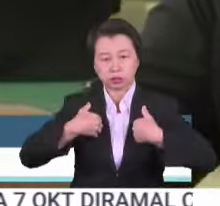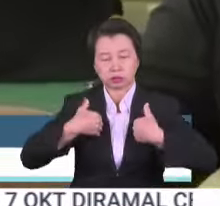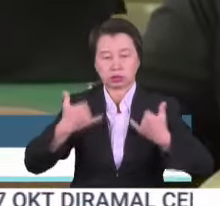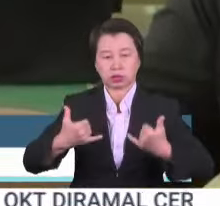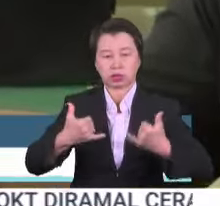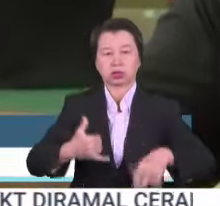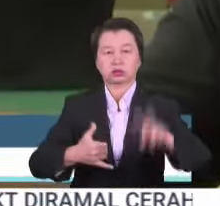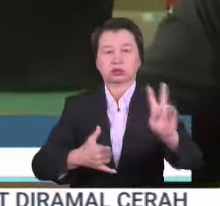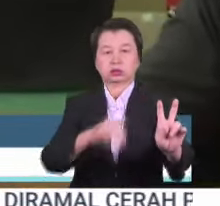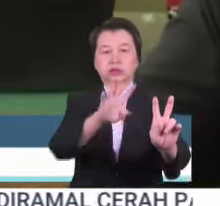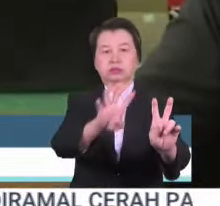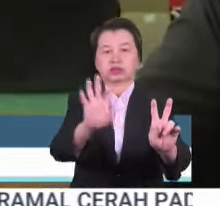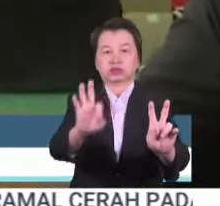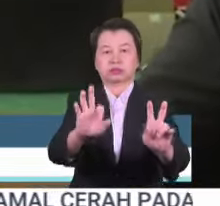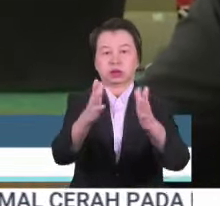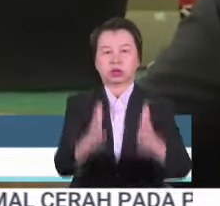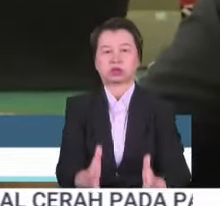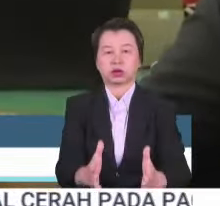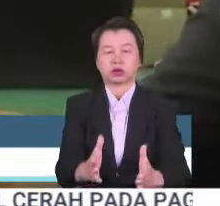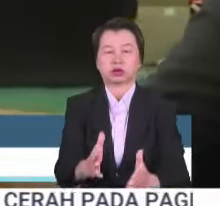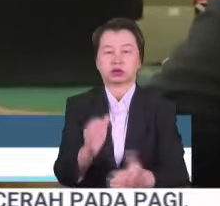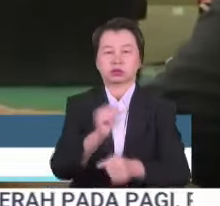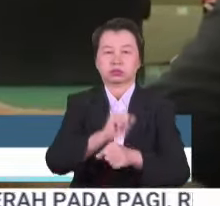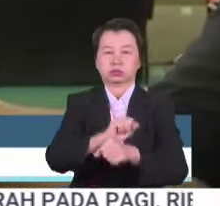kali ini 249 orang petugas.